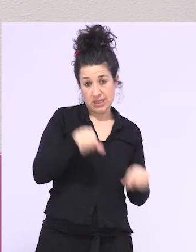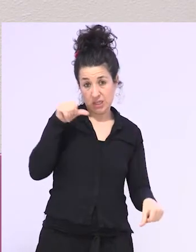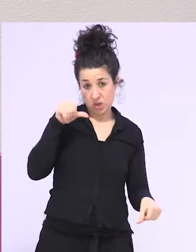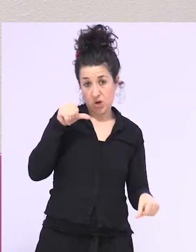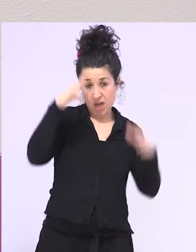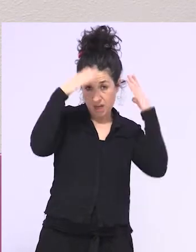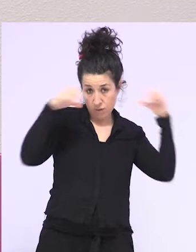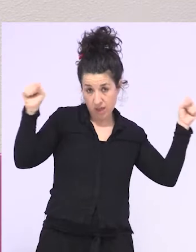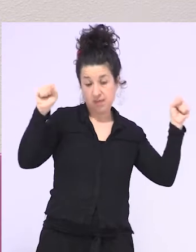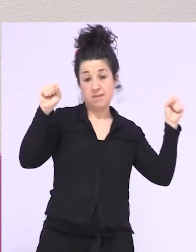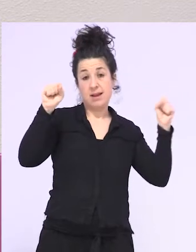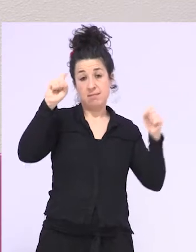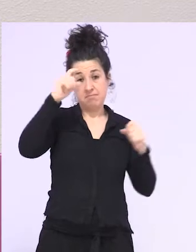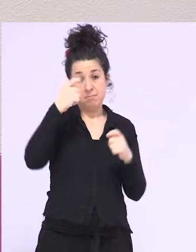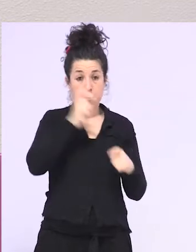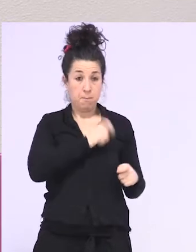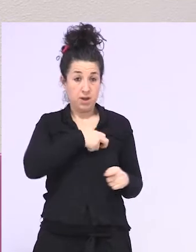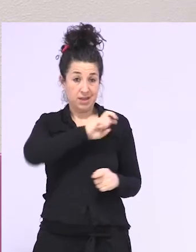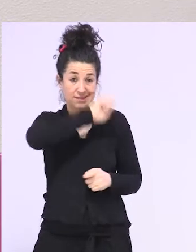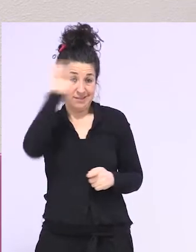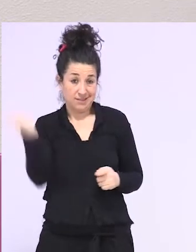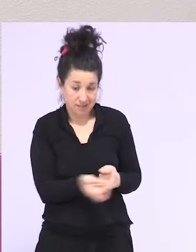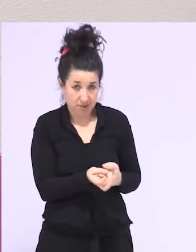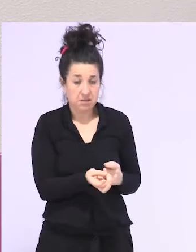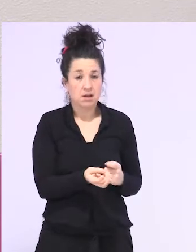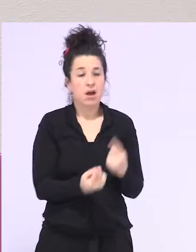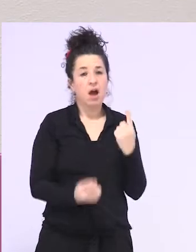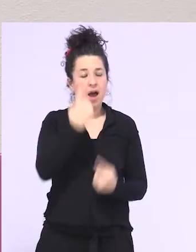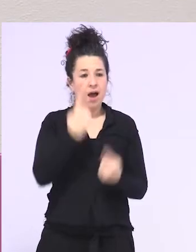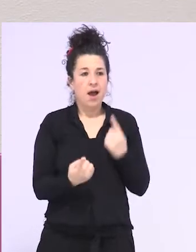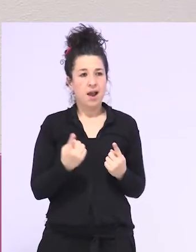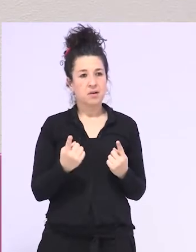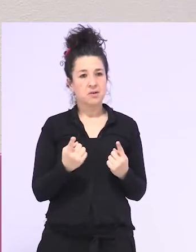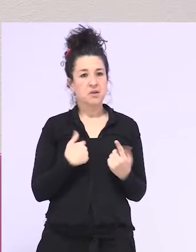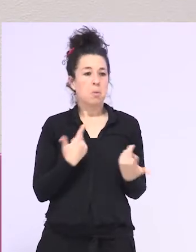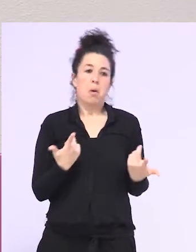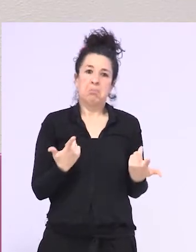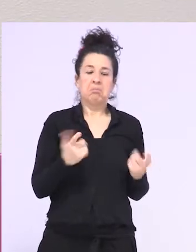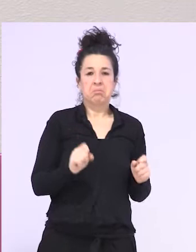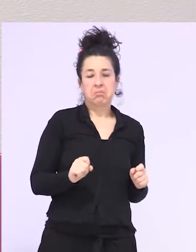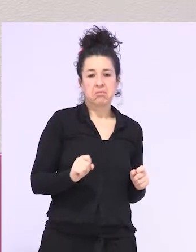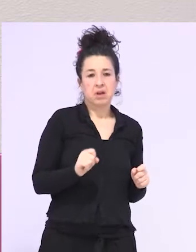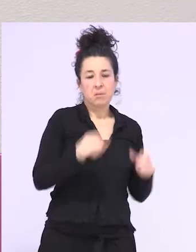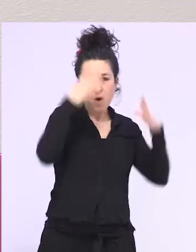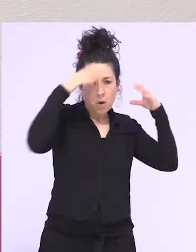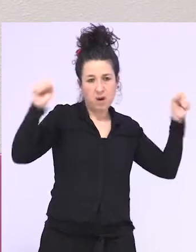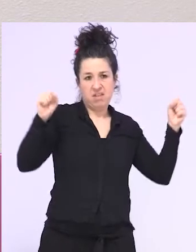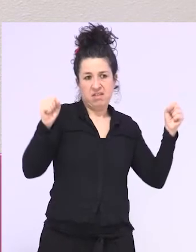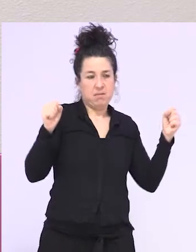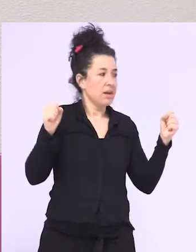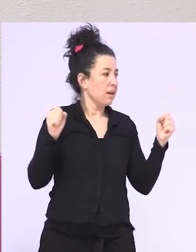zibilak eta bestelako poliziek, batzuentzat horrek nolabait logika naturalizatzaile bat eskaintzen zuen, ez? Guardia zibilak zer egiten